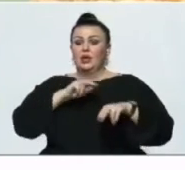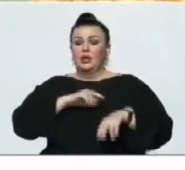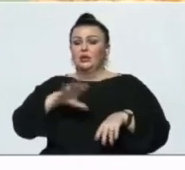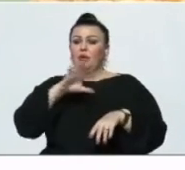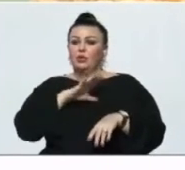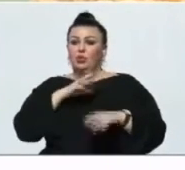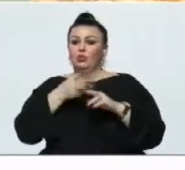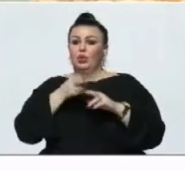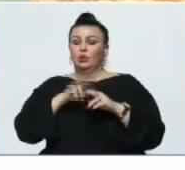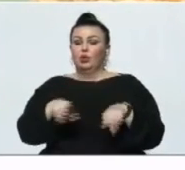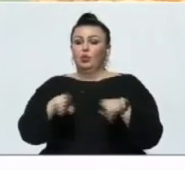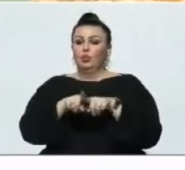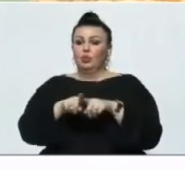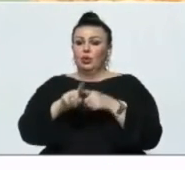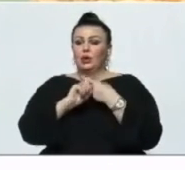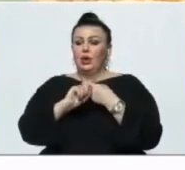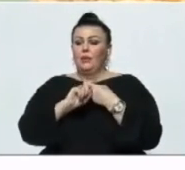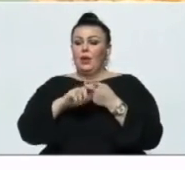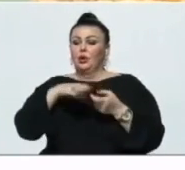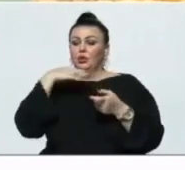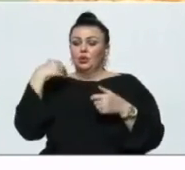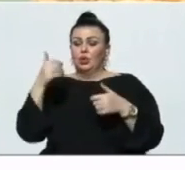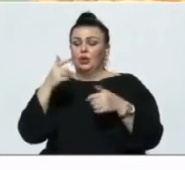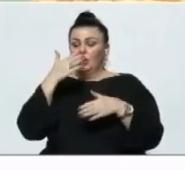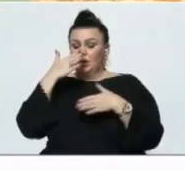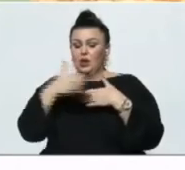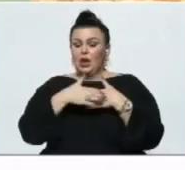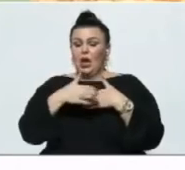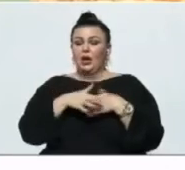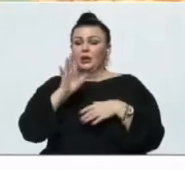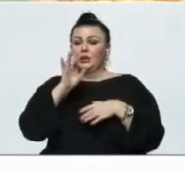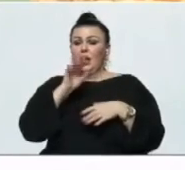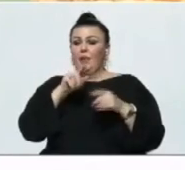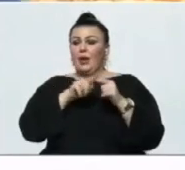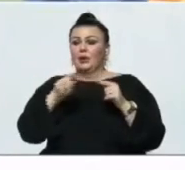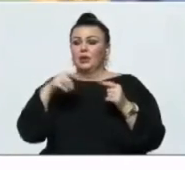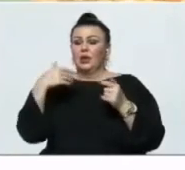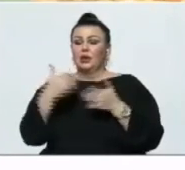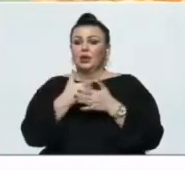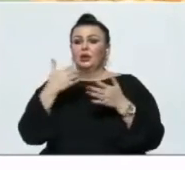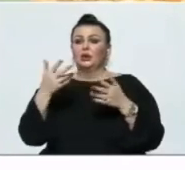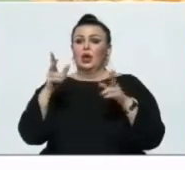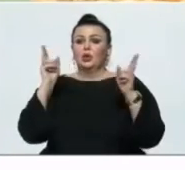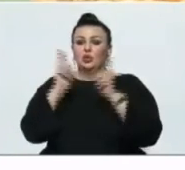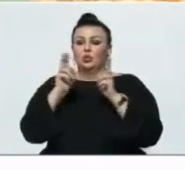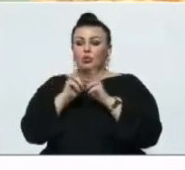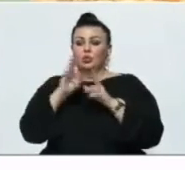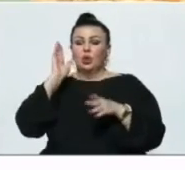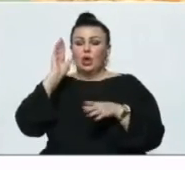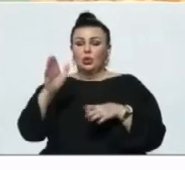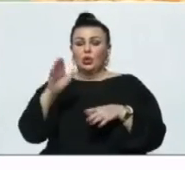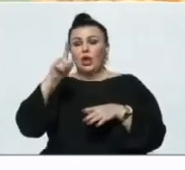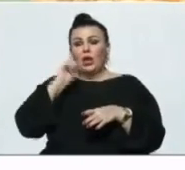etməlidir ki, bununla da bağlı çox yaxın zamanda yenidən görüşmələr keçirilir. Az öncə dediyim kimi